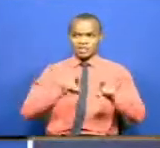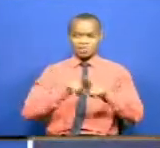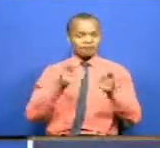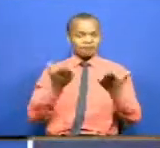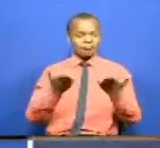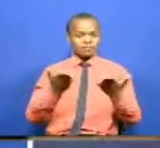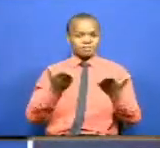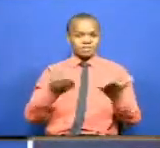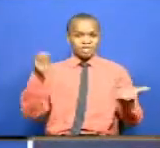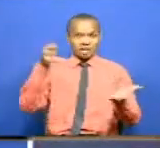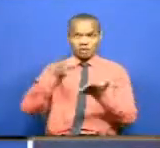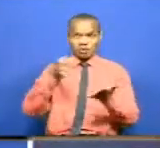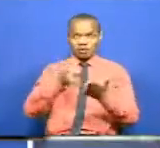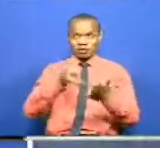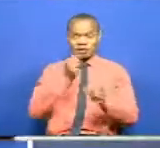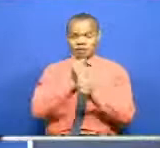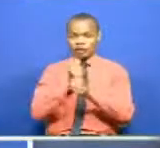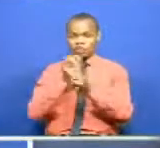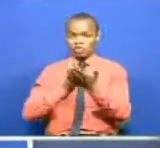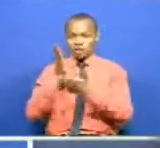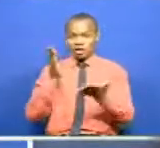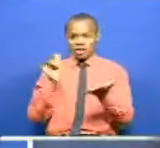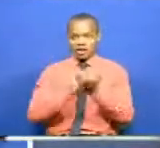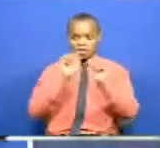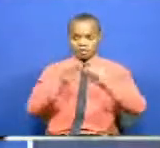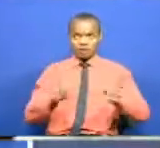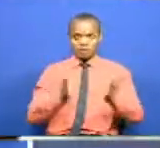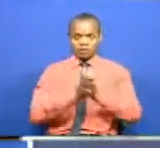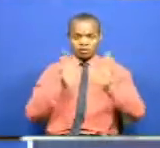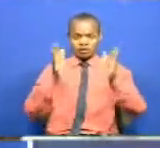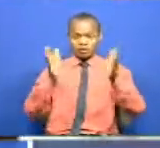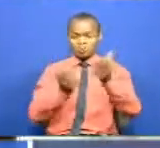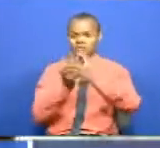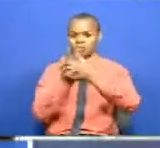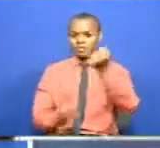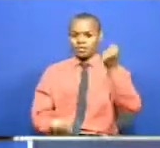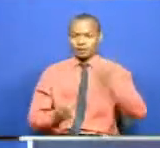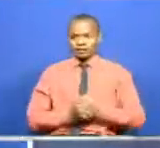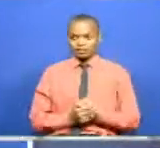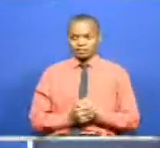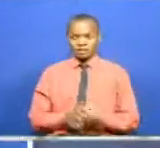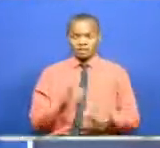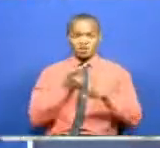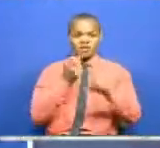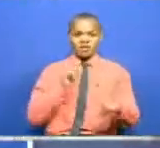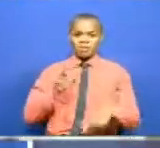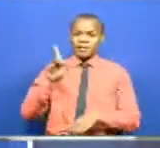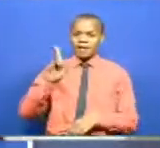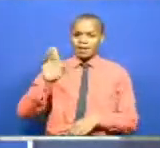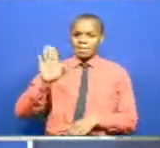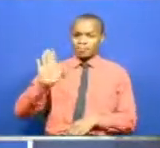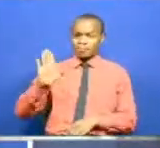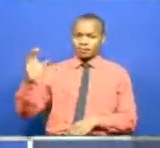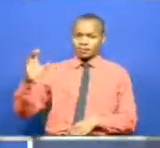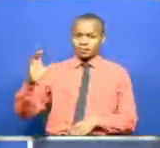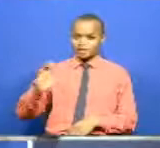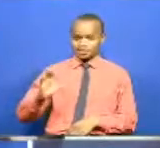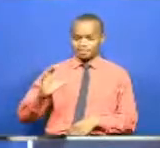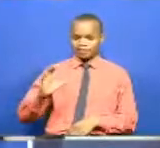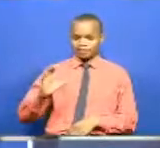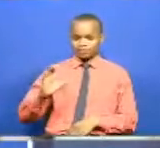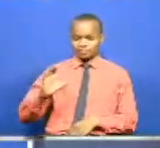nyuma katika kuwasherehekea wanandoa hao wawili wapya. Kutoka shirika la utangazaji nchini